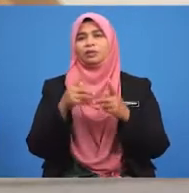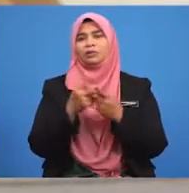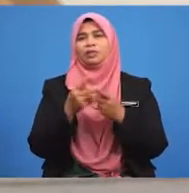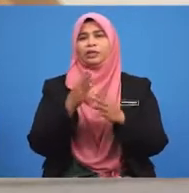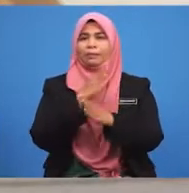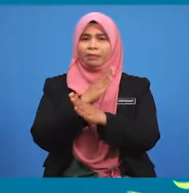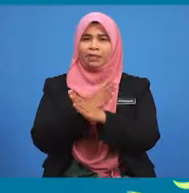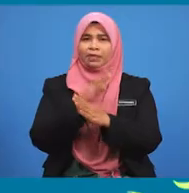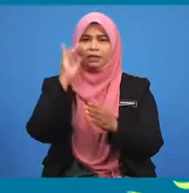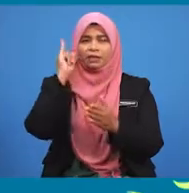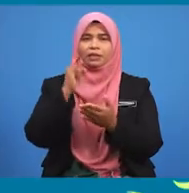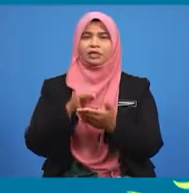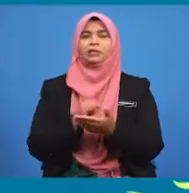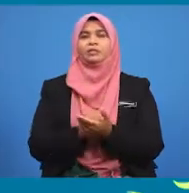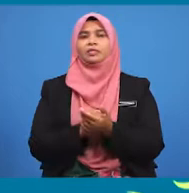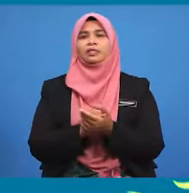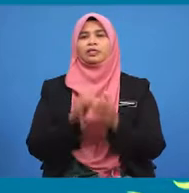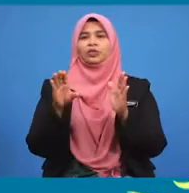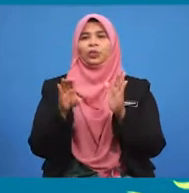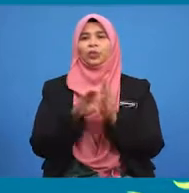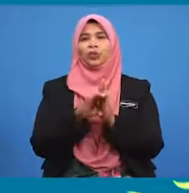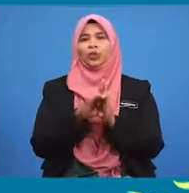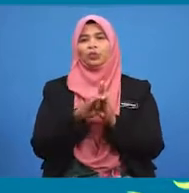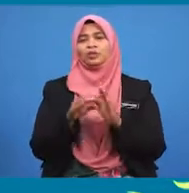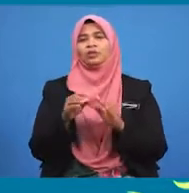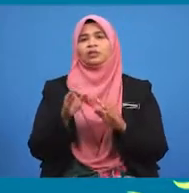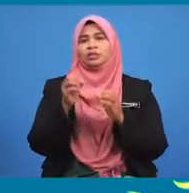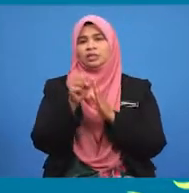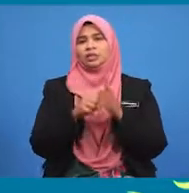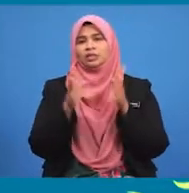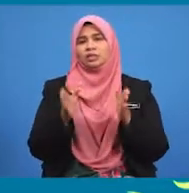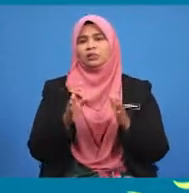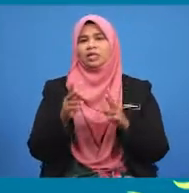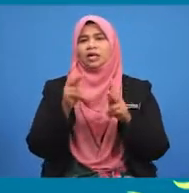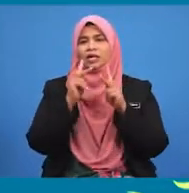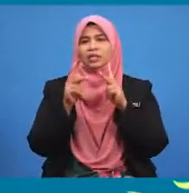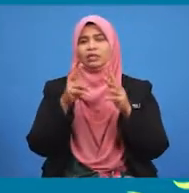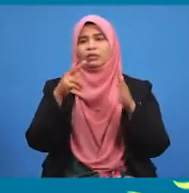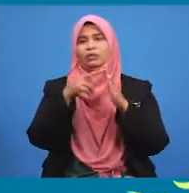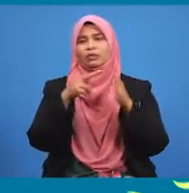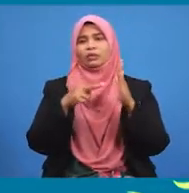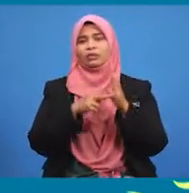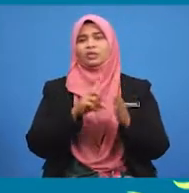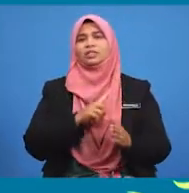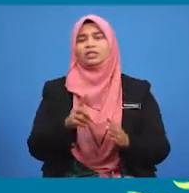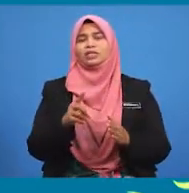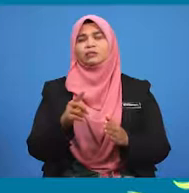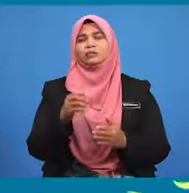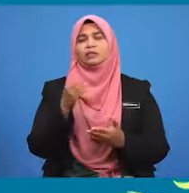iman. Contohnya, seseorang yang mengatakan bahawa undang-undang Islam adalah